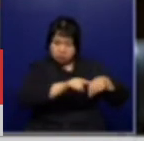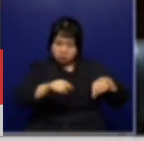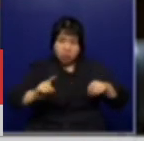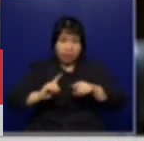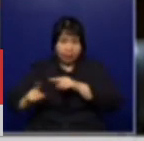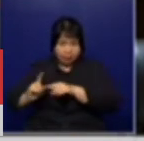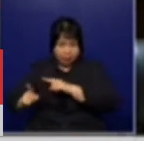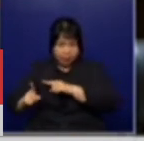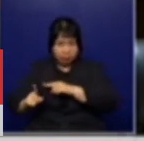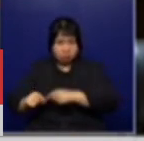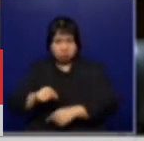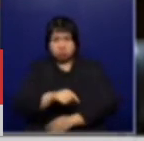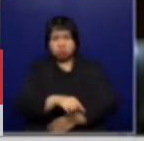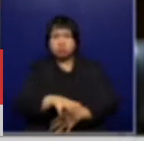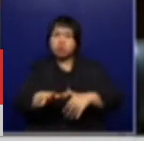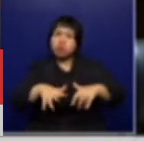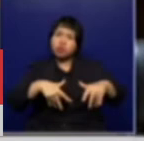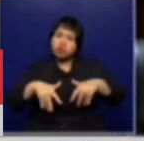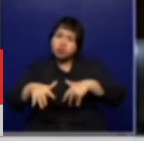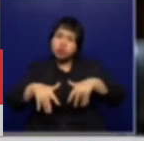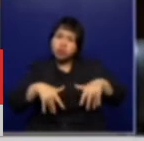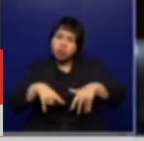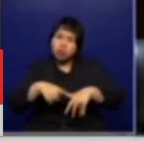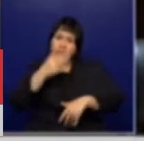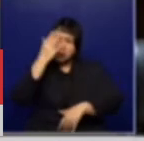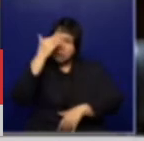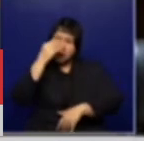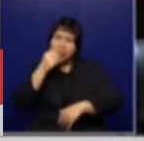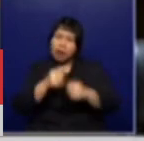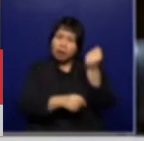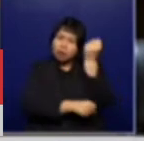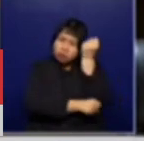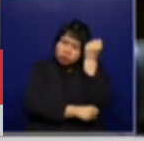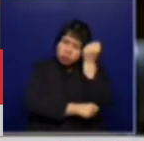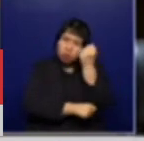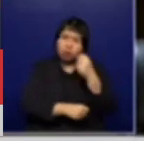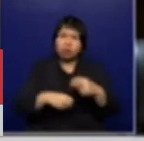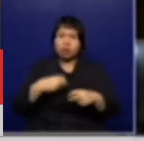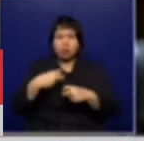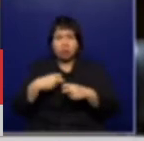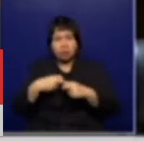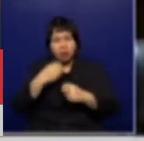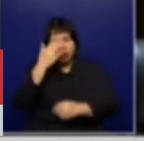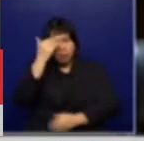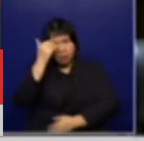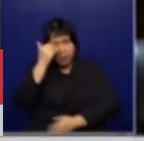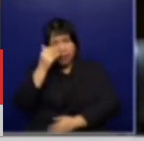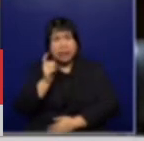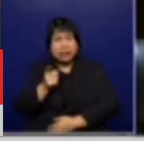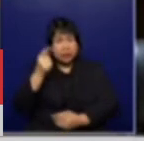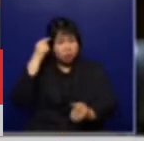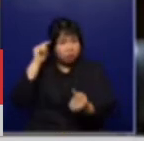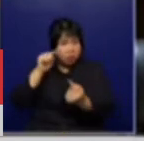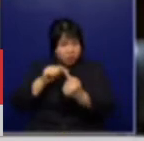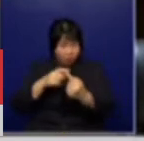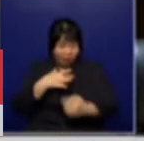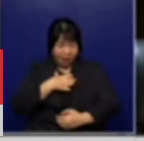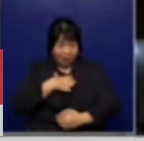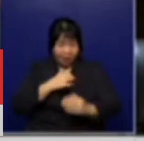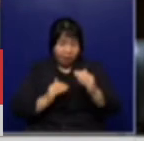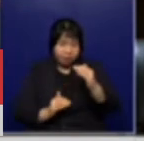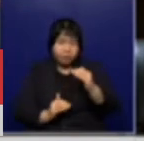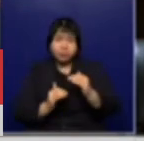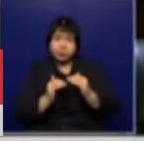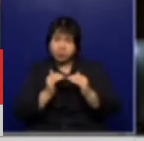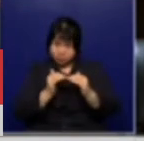พี่น้องประชาชนค่ะกลับลำบากมากขึ้นทั้งที่วัตถุประสงค์ของโครงการบอกว่าเพื่อลดความเหลื่อมล้ำเพิ่มศักยภาพให้ประชา